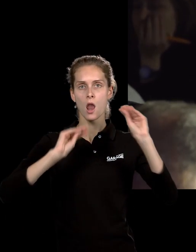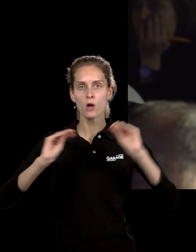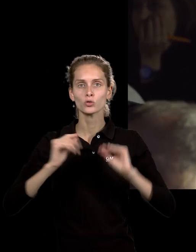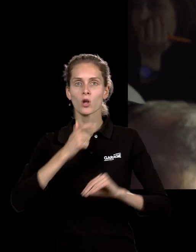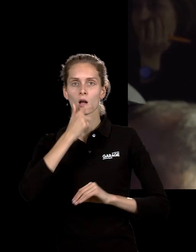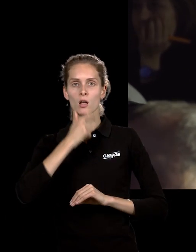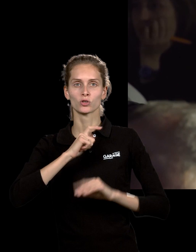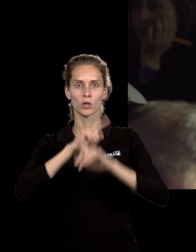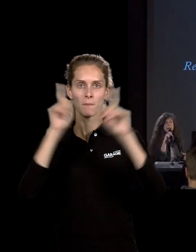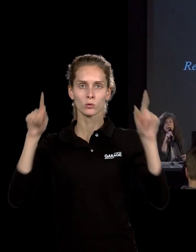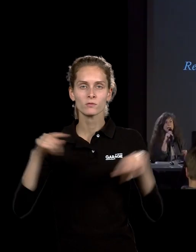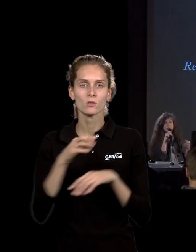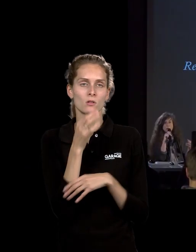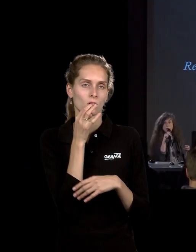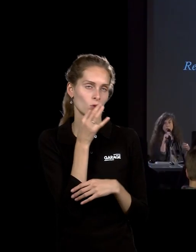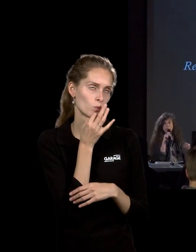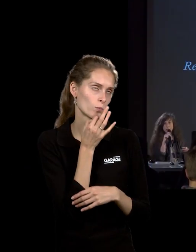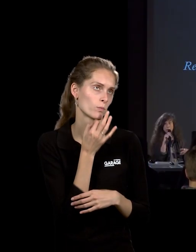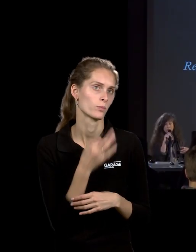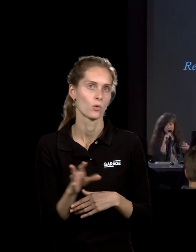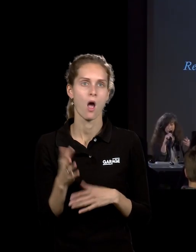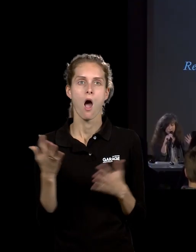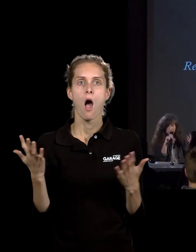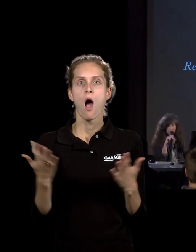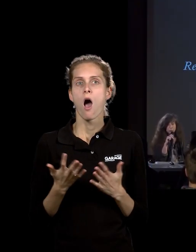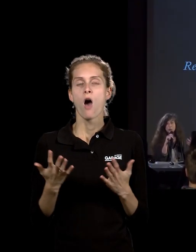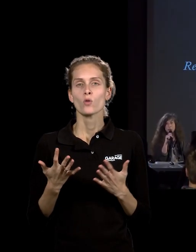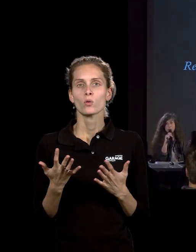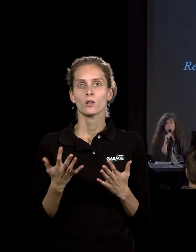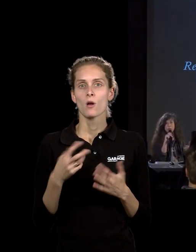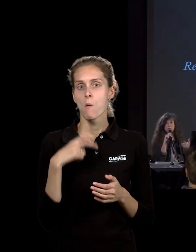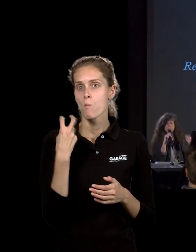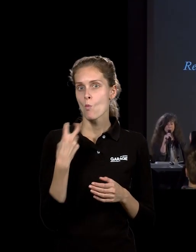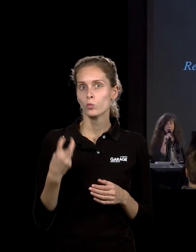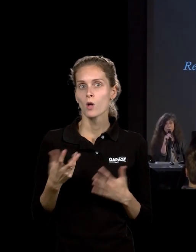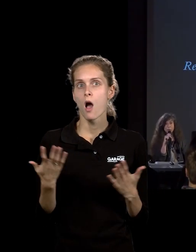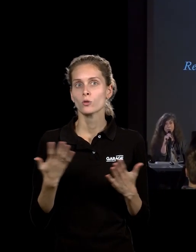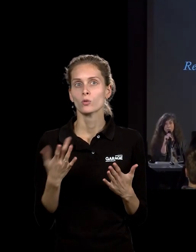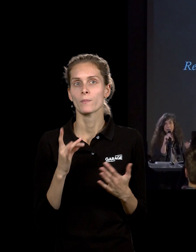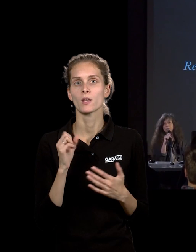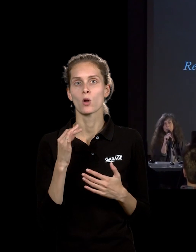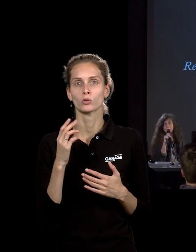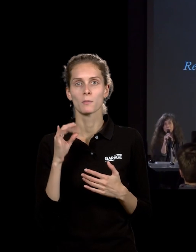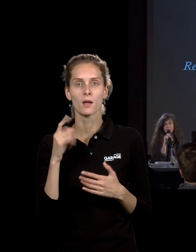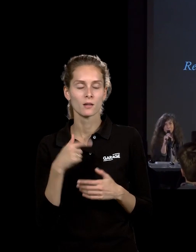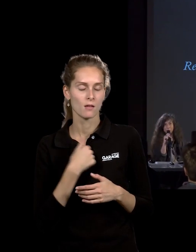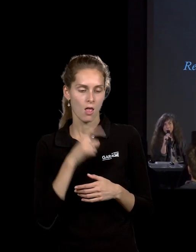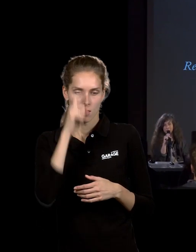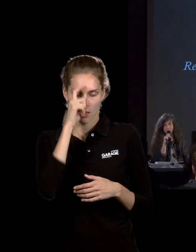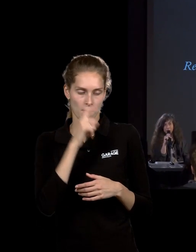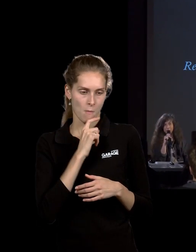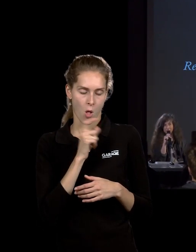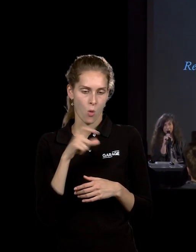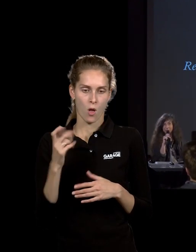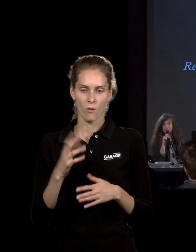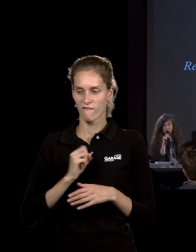произведения, где может быть все что угодно, но которые как бы... Ну, мусор, который Раушенберг, который говорит, я не понимаю людей, которые